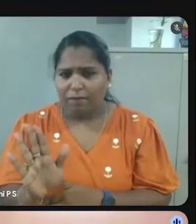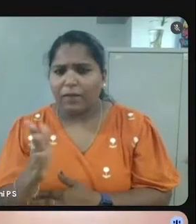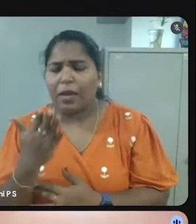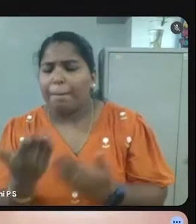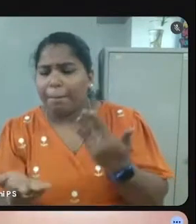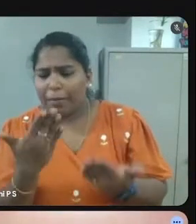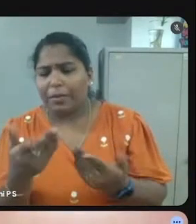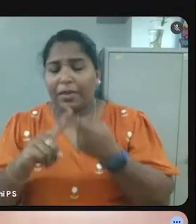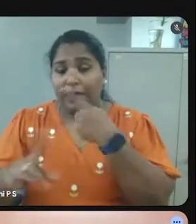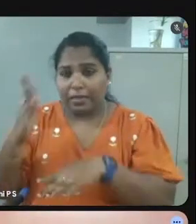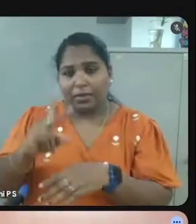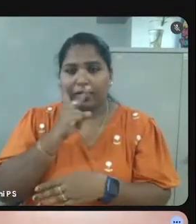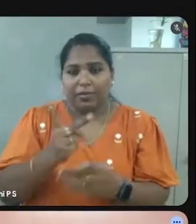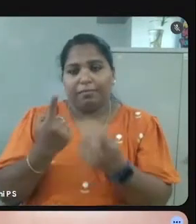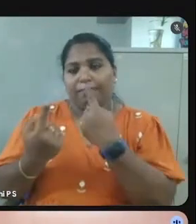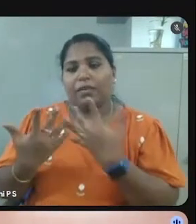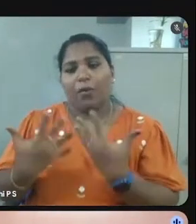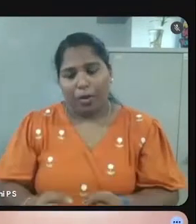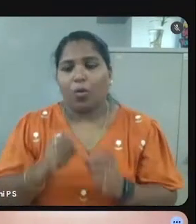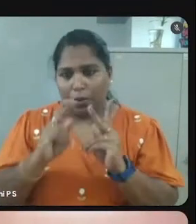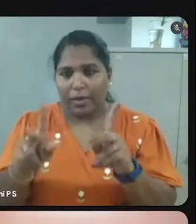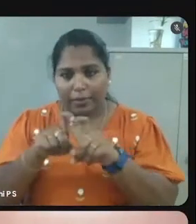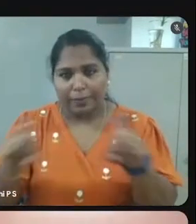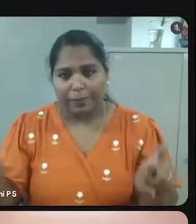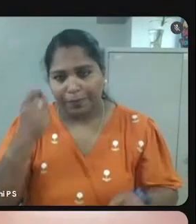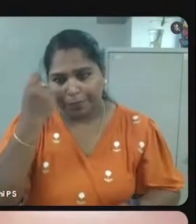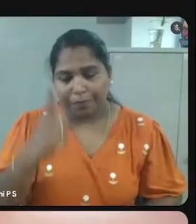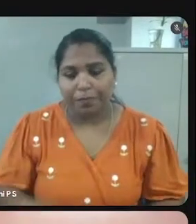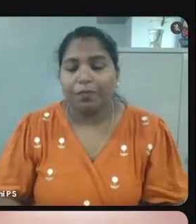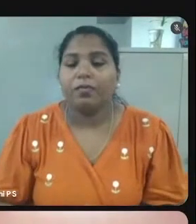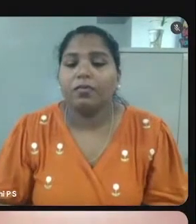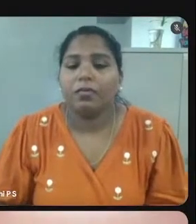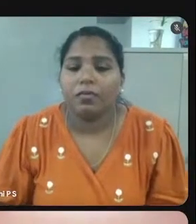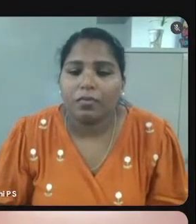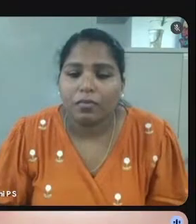സ്പെഷ്യലിസ്റ്റിനെ കൊണ്ട് നോക്കണം. ഓക്കെ ആണോ?